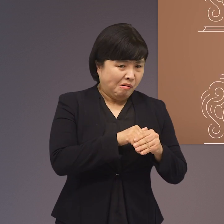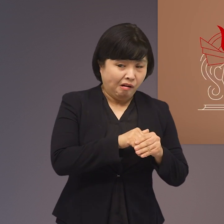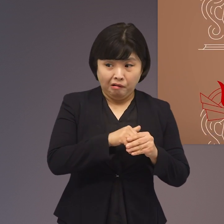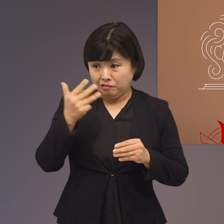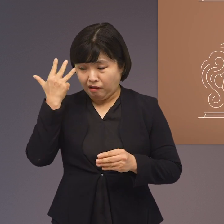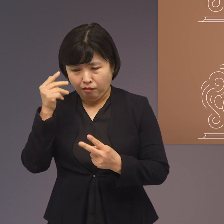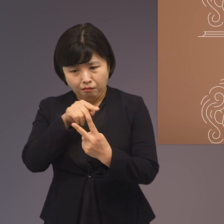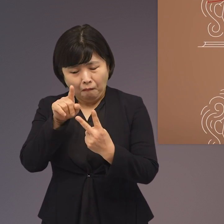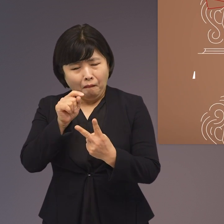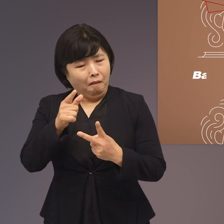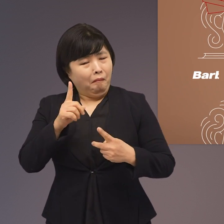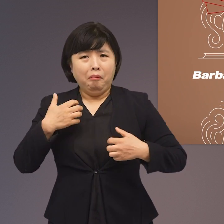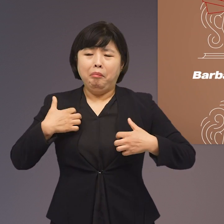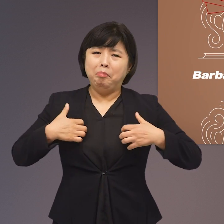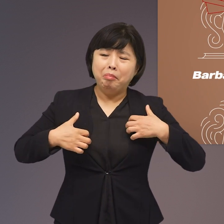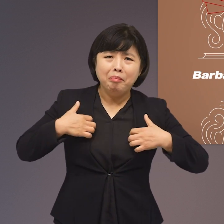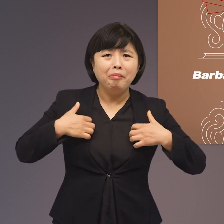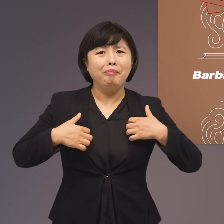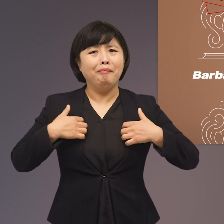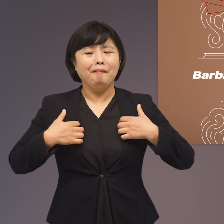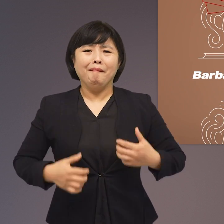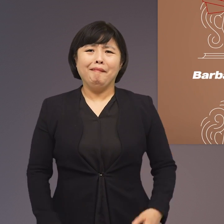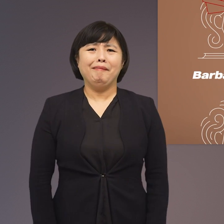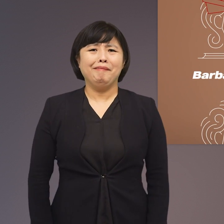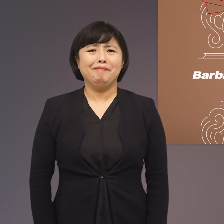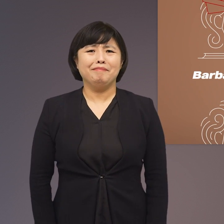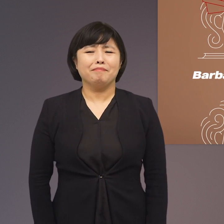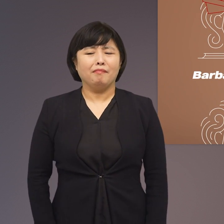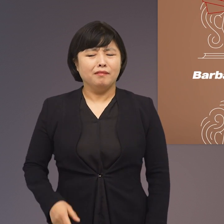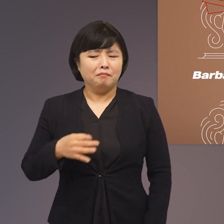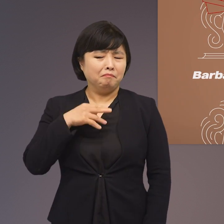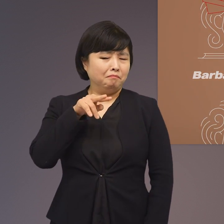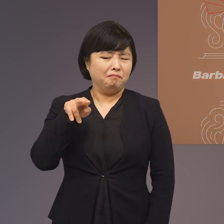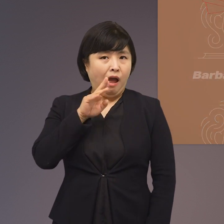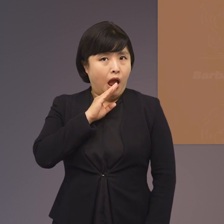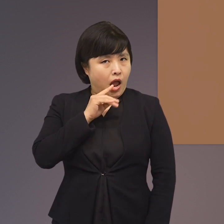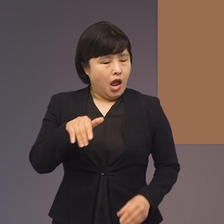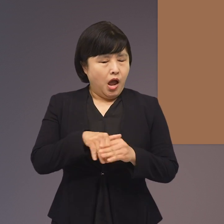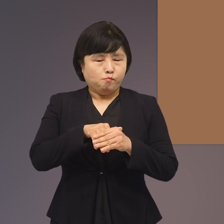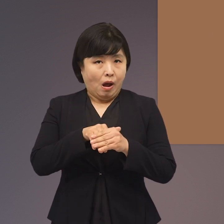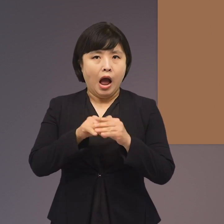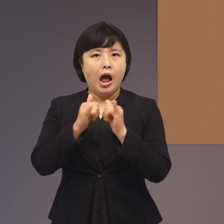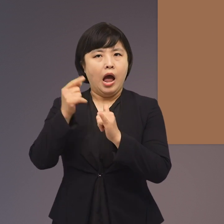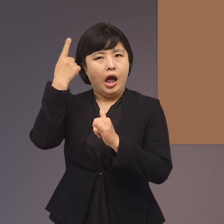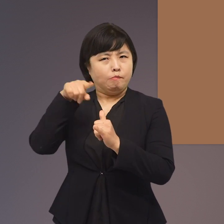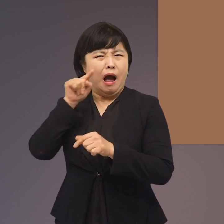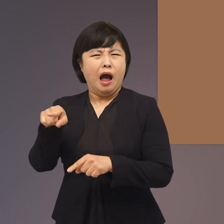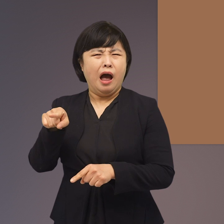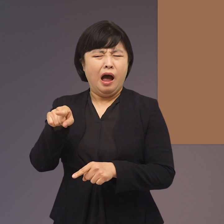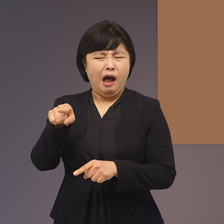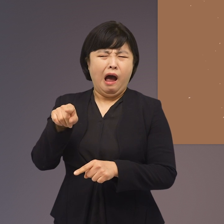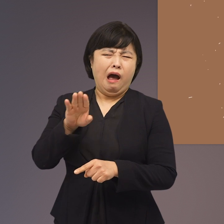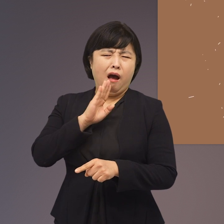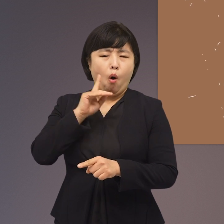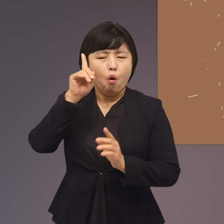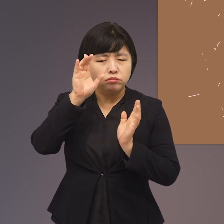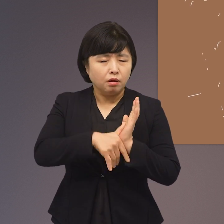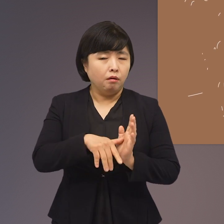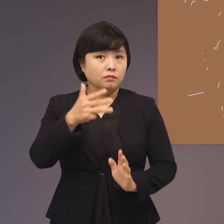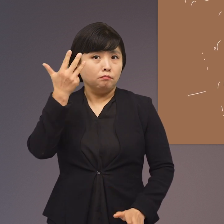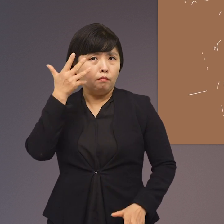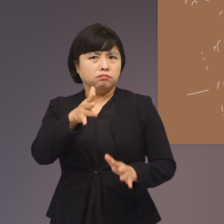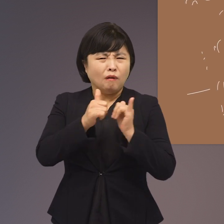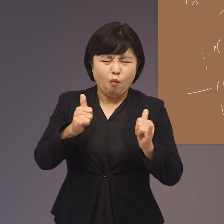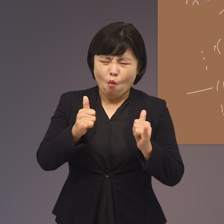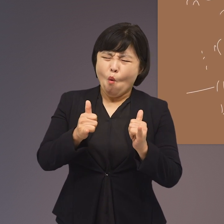흥미로웠어요. 어떻게 보면 야만인이고 어떻게 보면 철학자고. 자, 그럼 과연 이 두상의